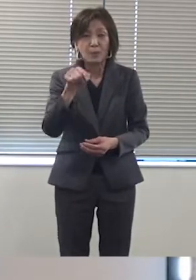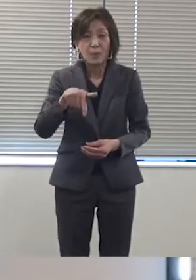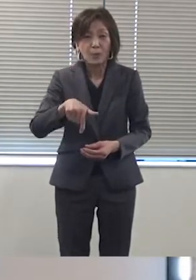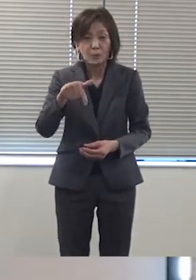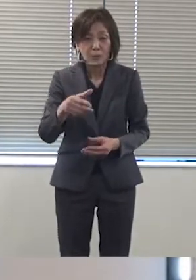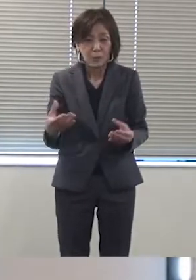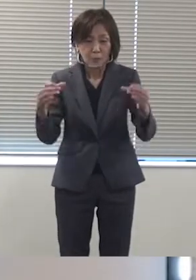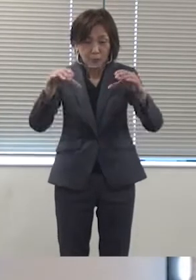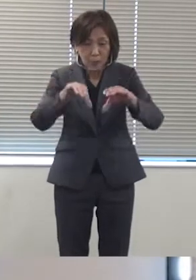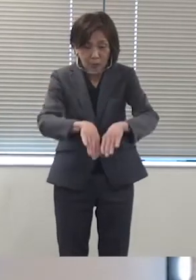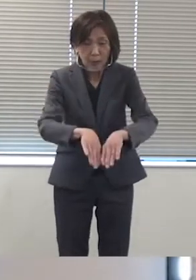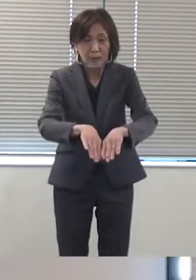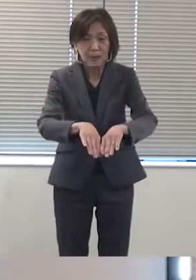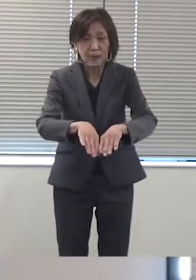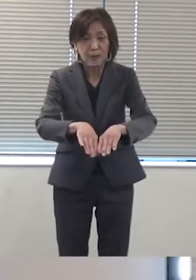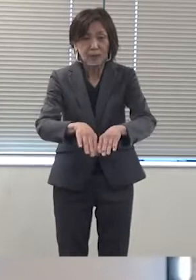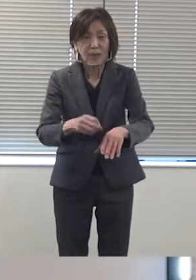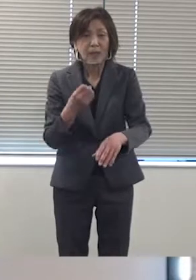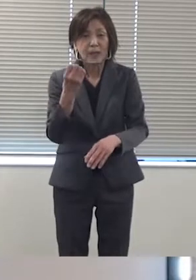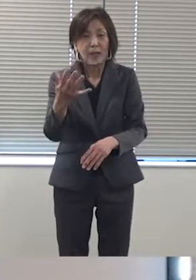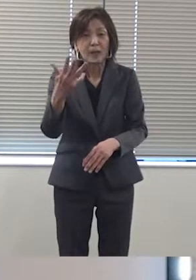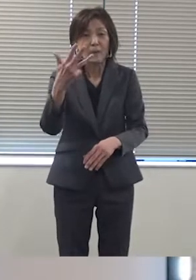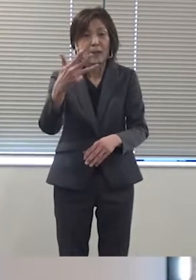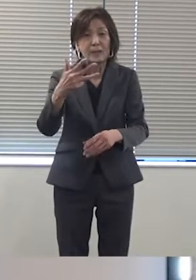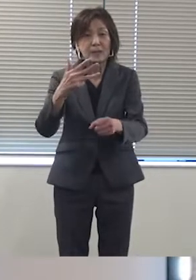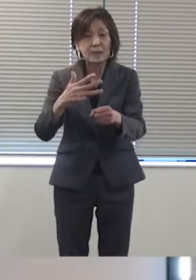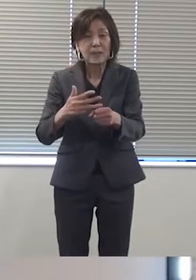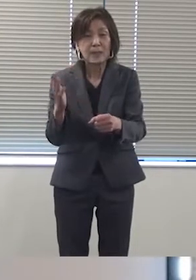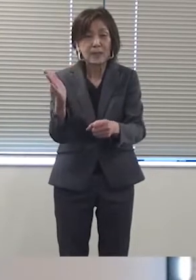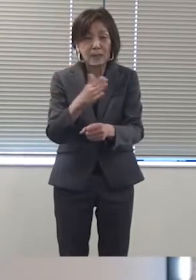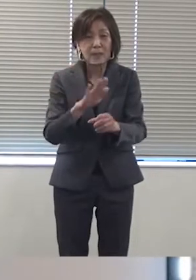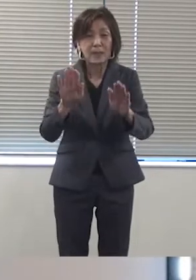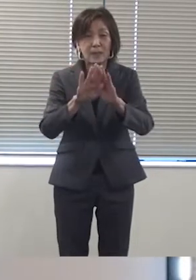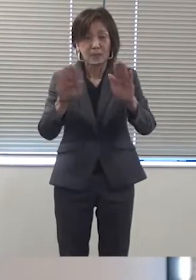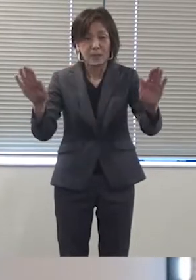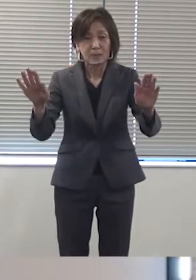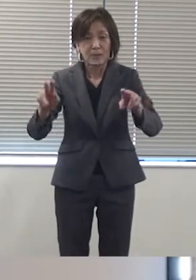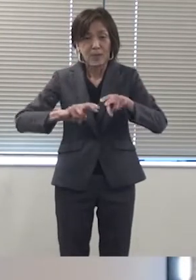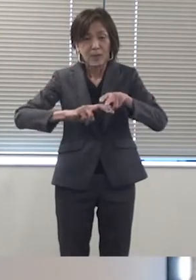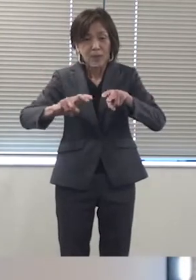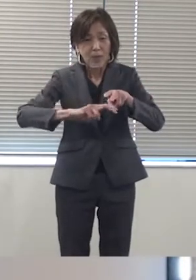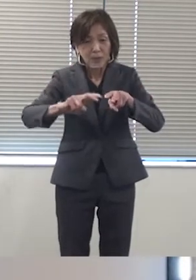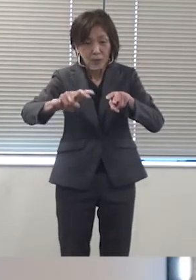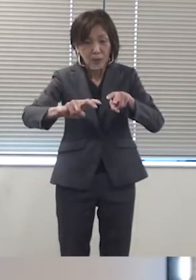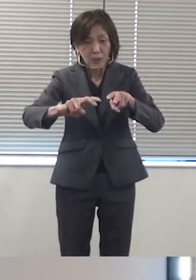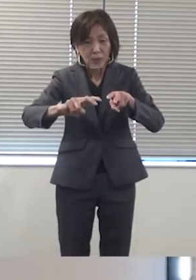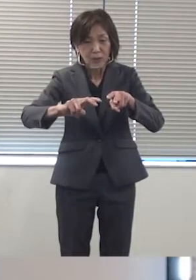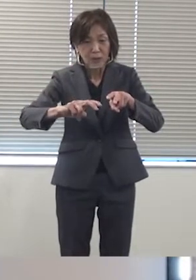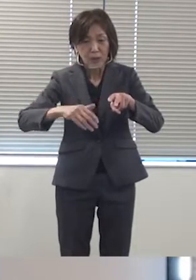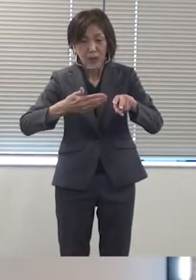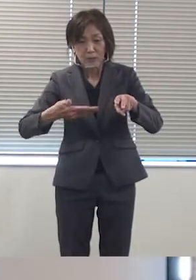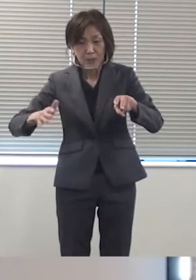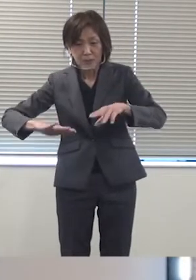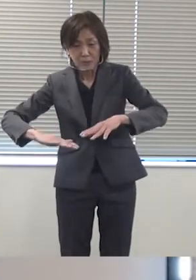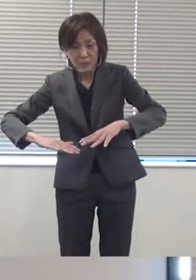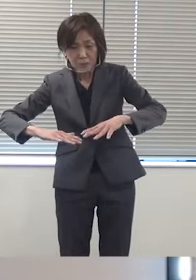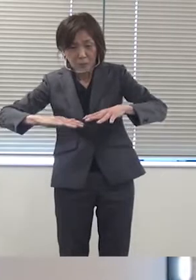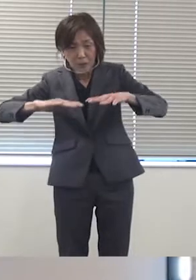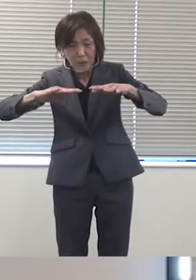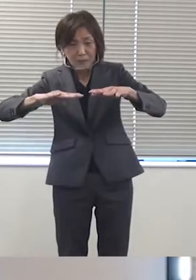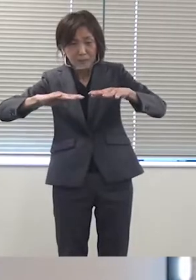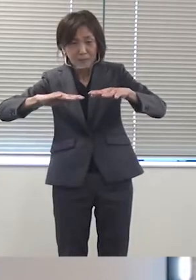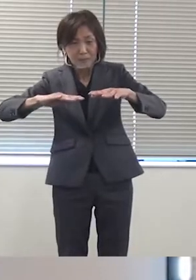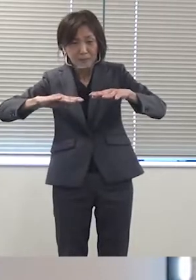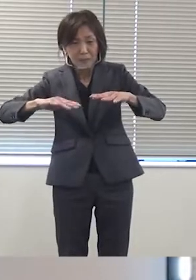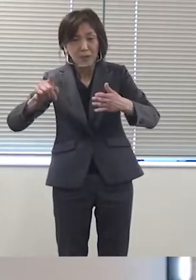始をしたいと思います。で、これを入れとくと電車通りの水没という、最悪の事態は避けられるというふうに考